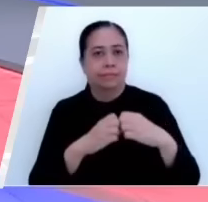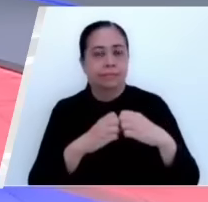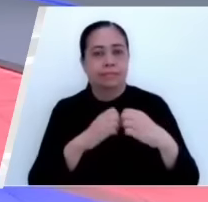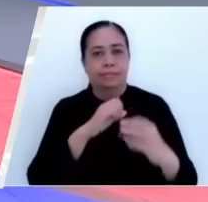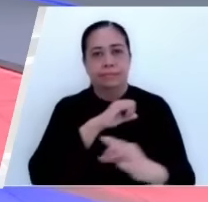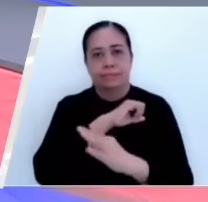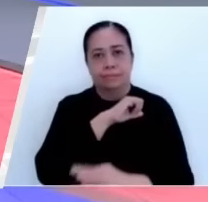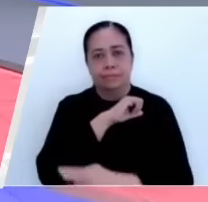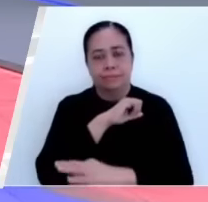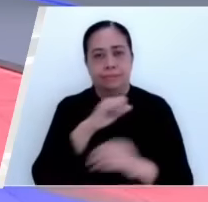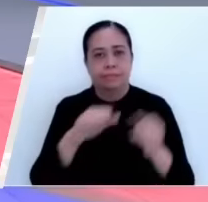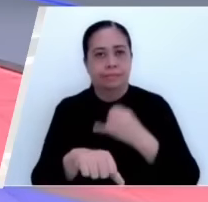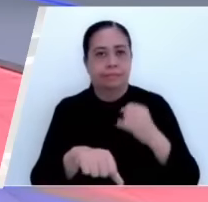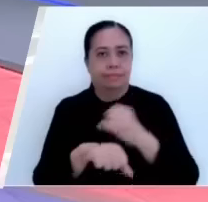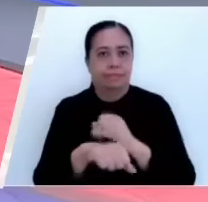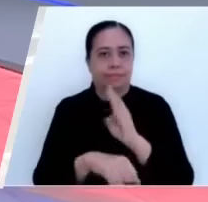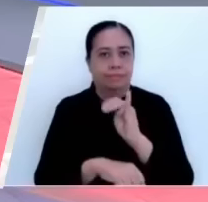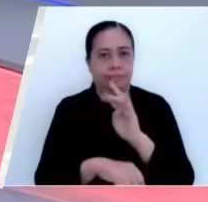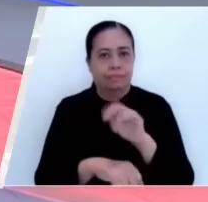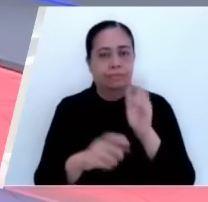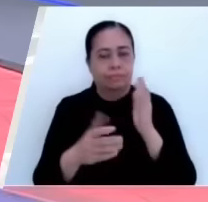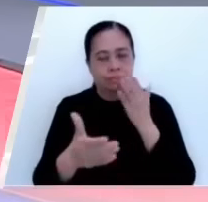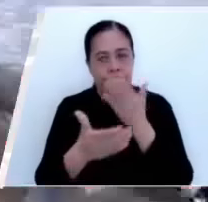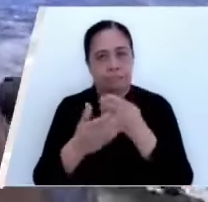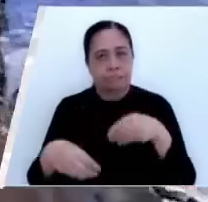Biri upang doon naman maghatid ng tulong.